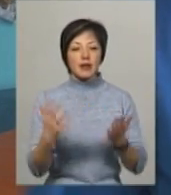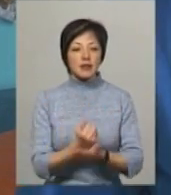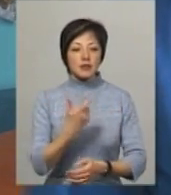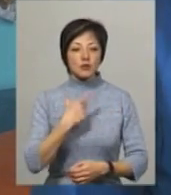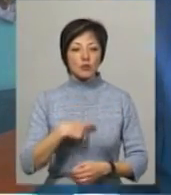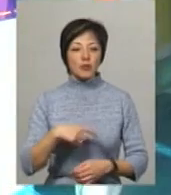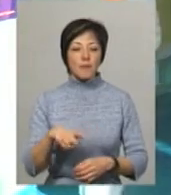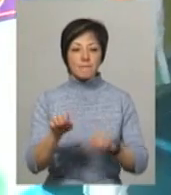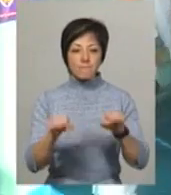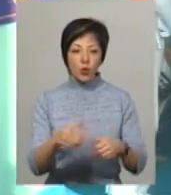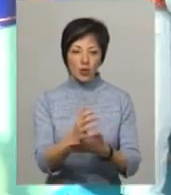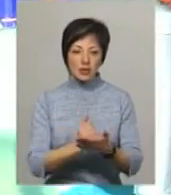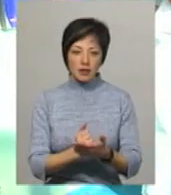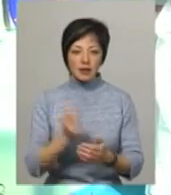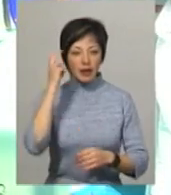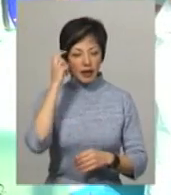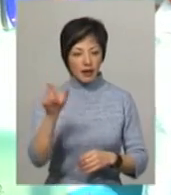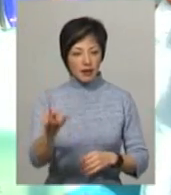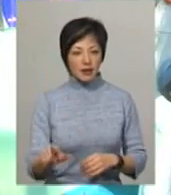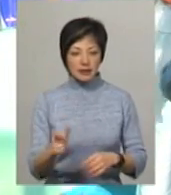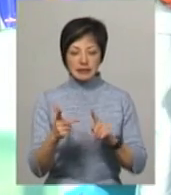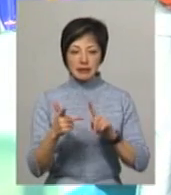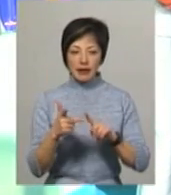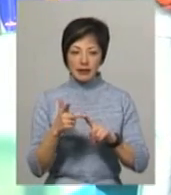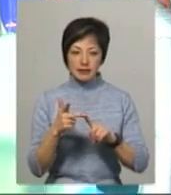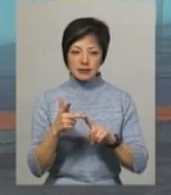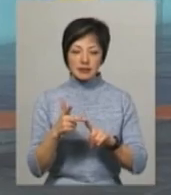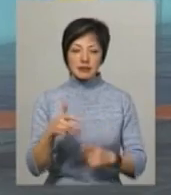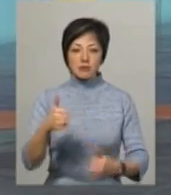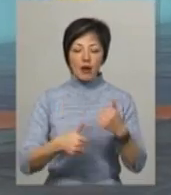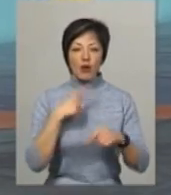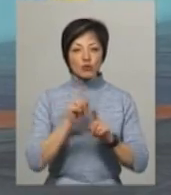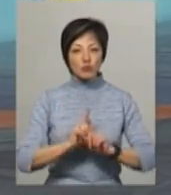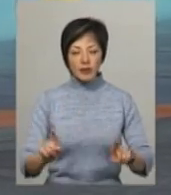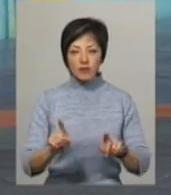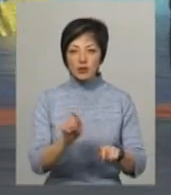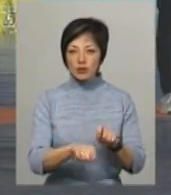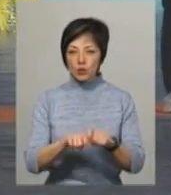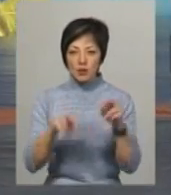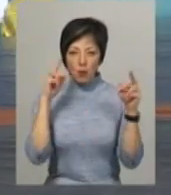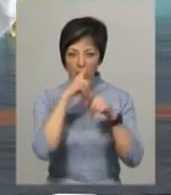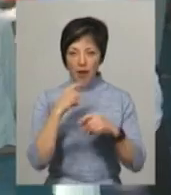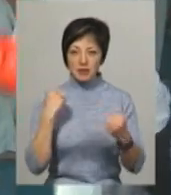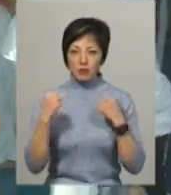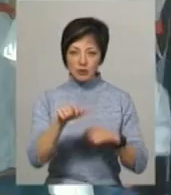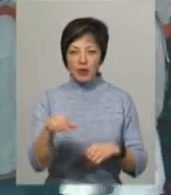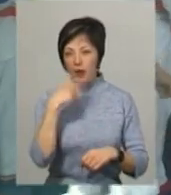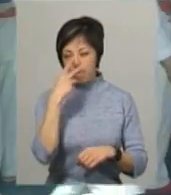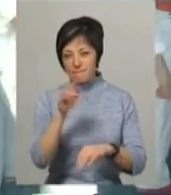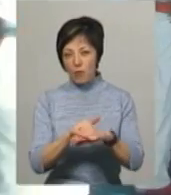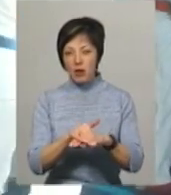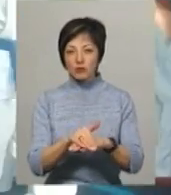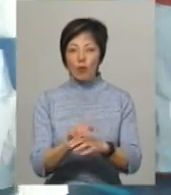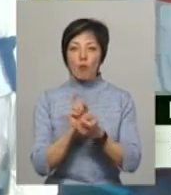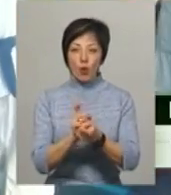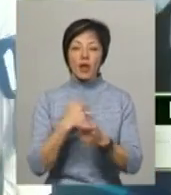собі потенціал. Для киянина Гліба Ширяєва це третє змагання. Каже, особливо слідкує за помилками спортсменів. Я побачив бої,